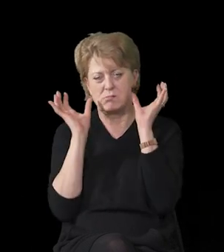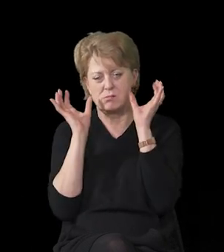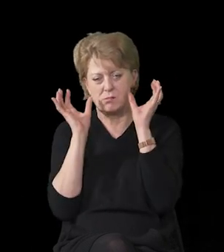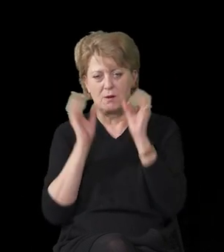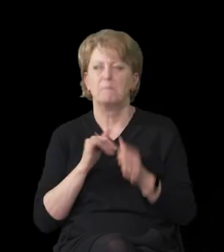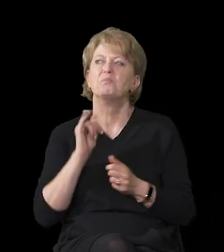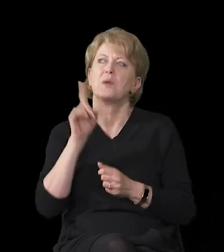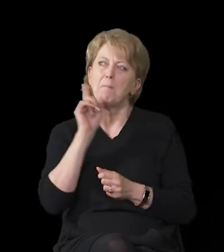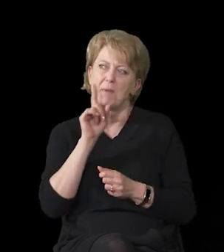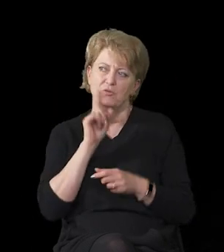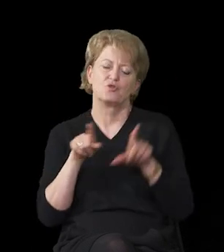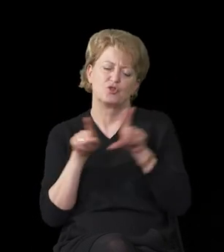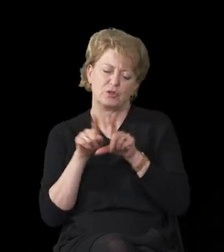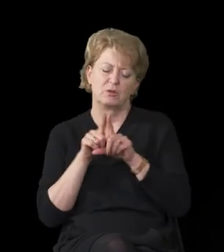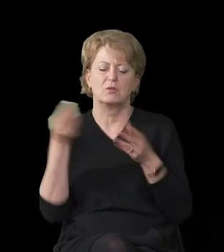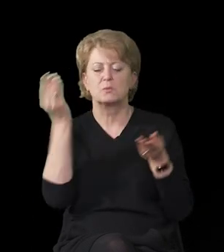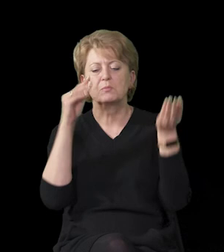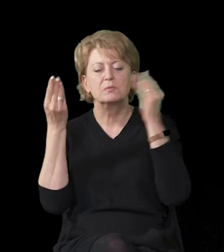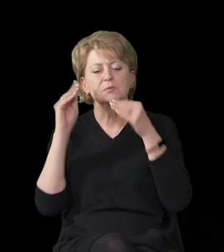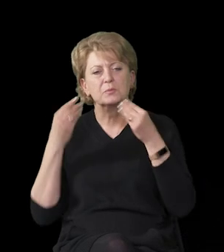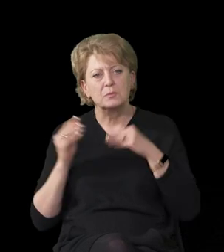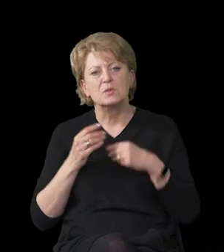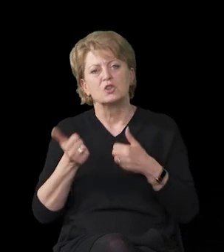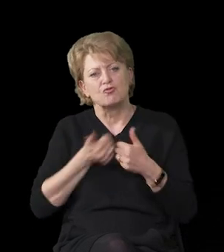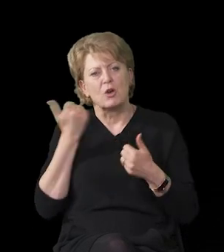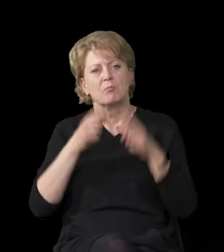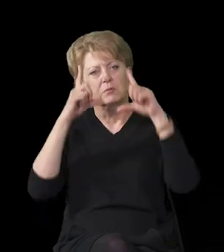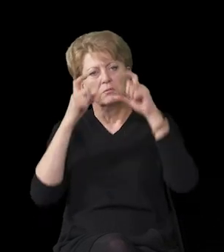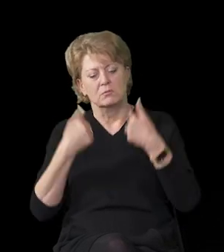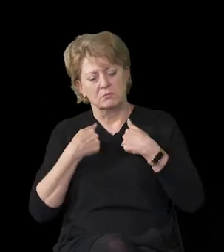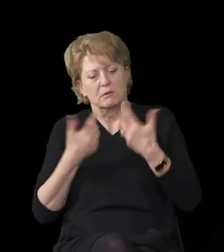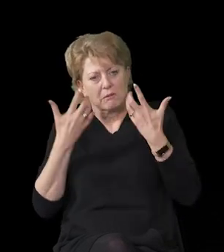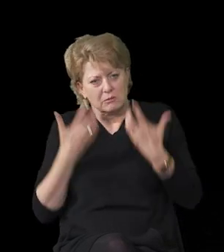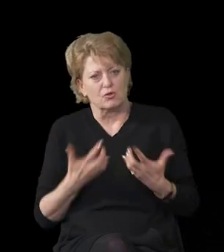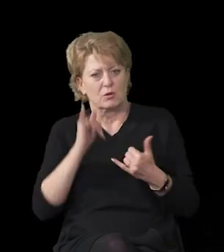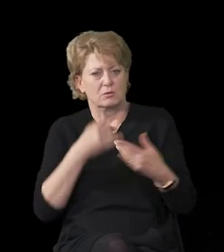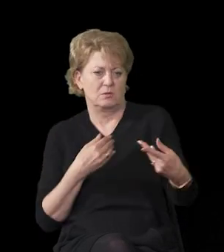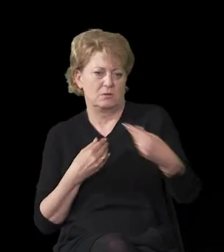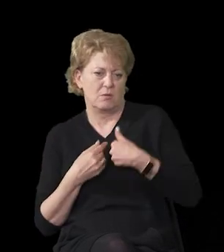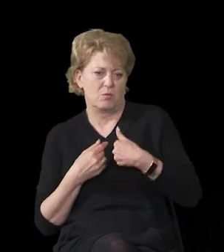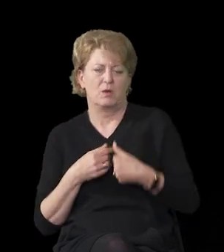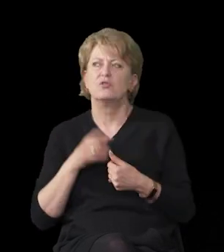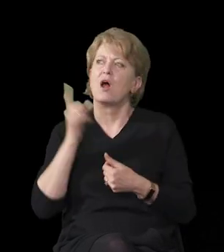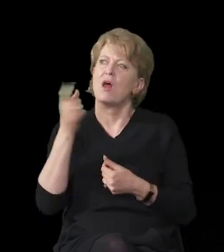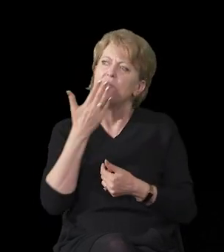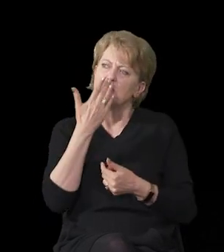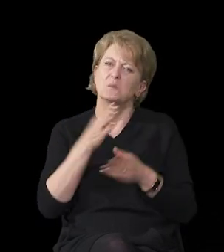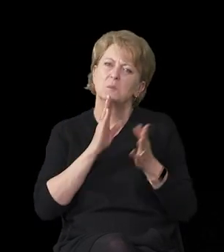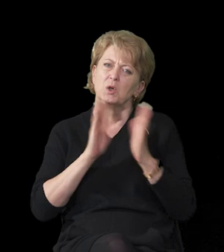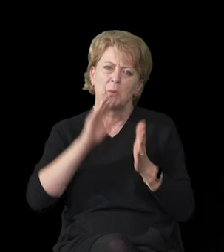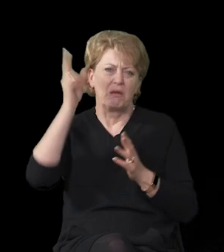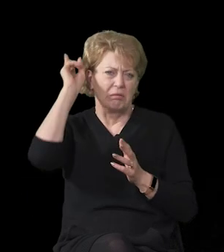też oczywiście puszczają wodze fantazji, to jest wojownik Mursi, który no chyba bardziej przypomina Indianina, ale pamiętajmy,